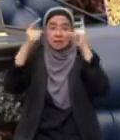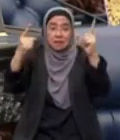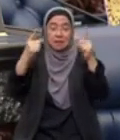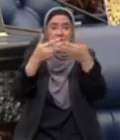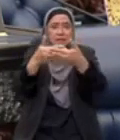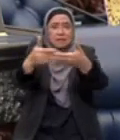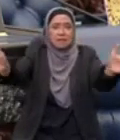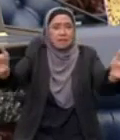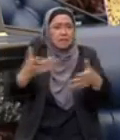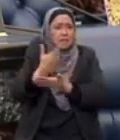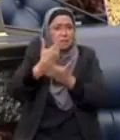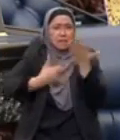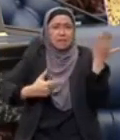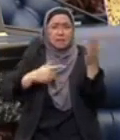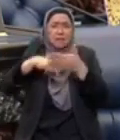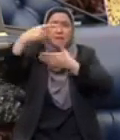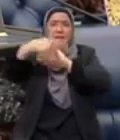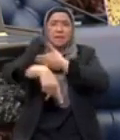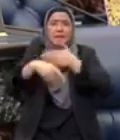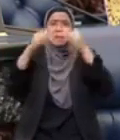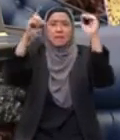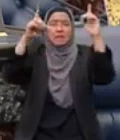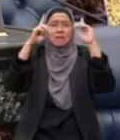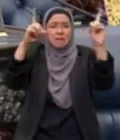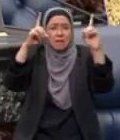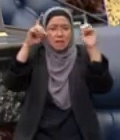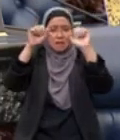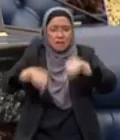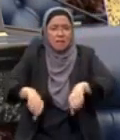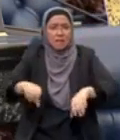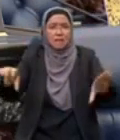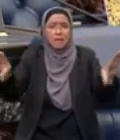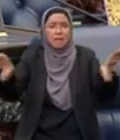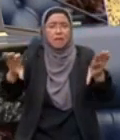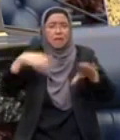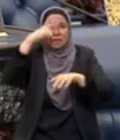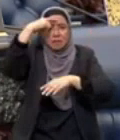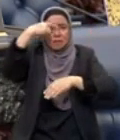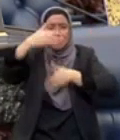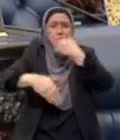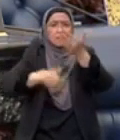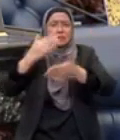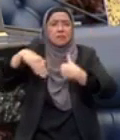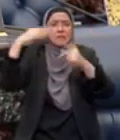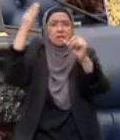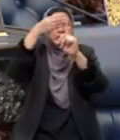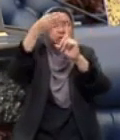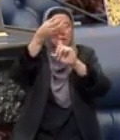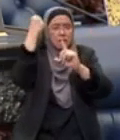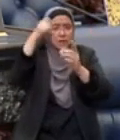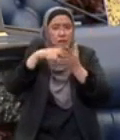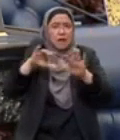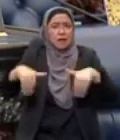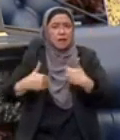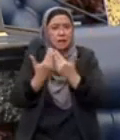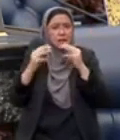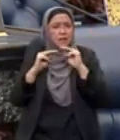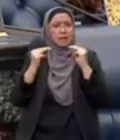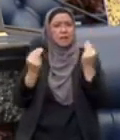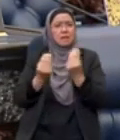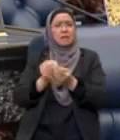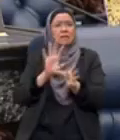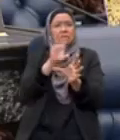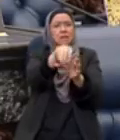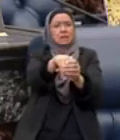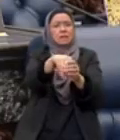program pendidikan yang boleh dilaksanakan untuk mencapai matlamat ini Bagaimana masyarakat dapat dilibatkan dalam proses